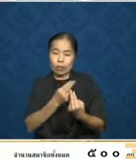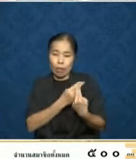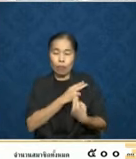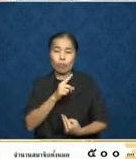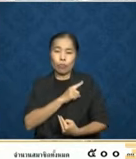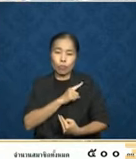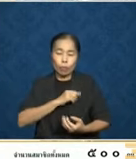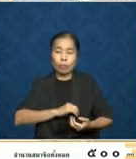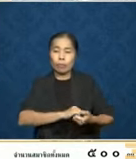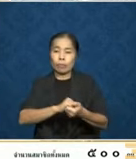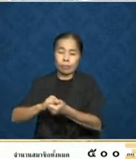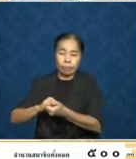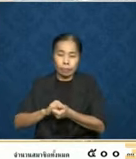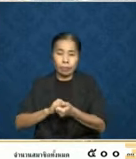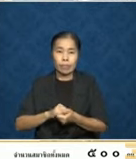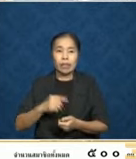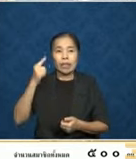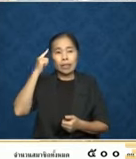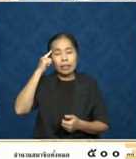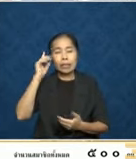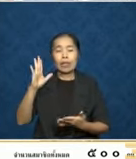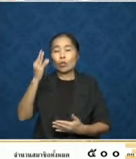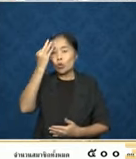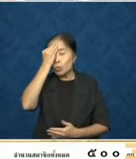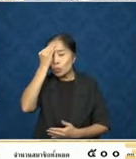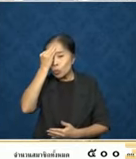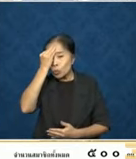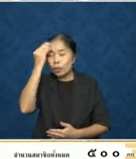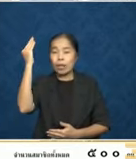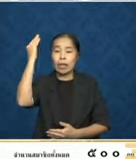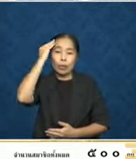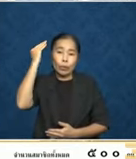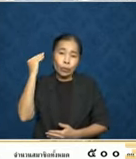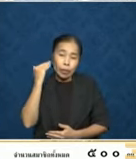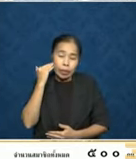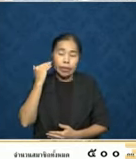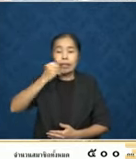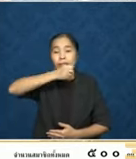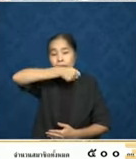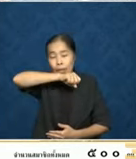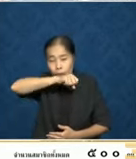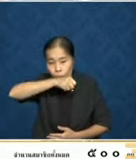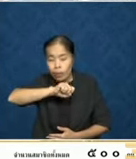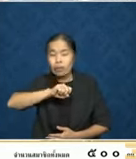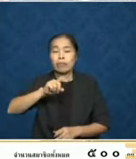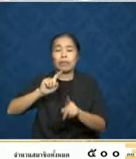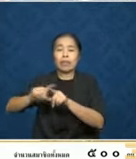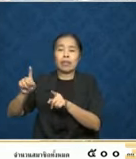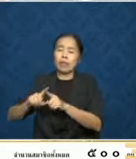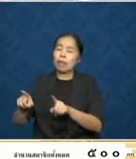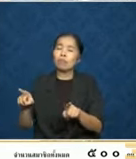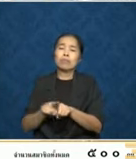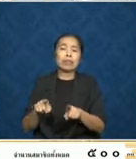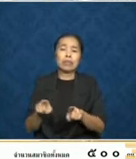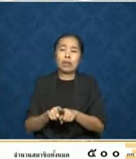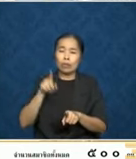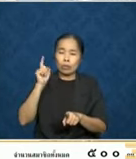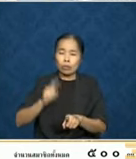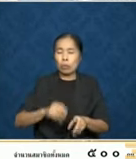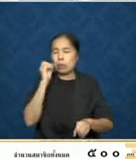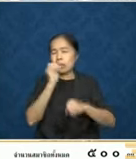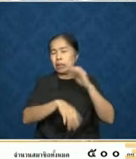ครับว่าประเทศที่เจริญไม่ว่าจะเป็นญี่ปุ่นเกาหลีนะครับหรือไต้หวันหรืออะไรต่างๆนี่เขาก็ผ่านพ้นเรื่องของภูเขา